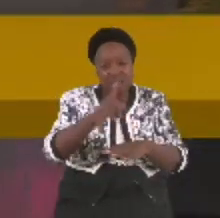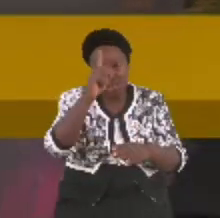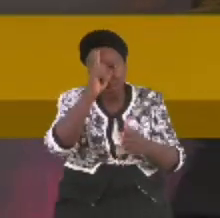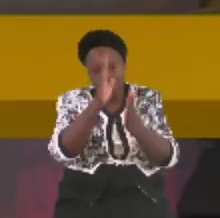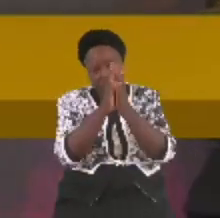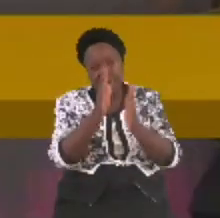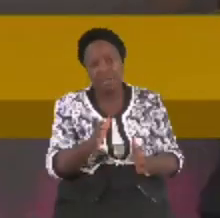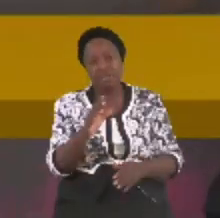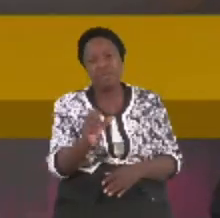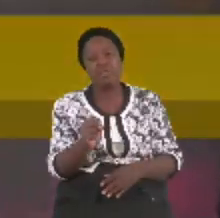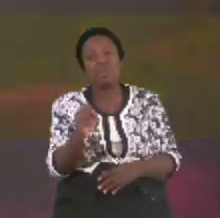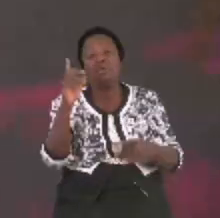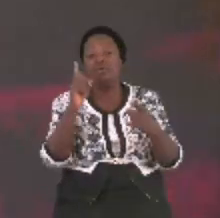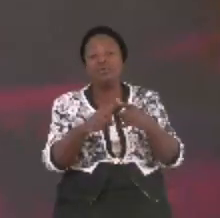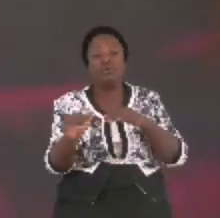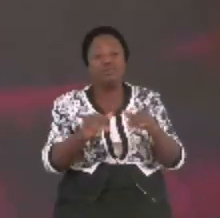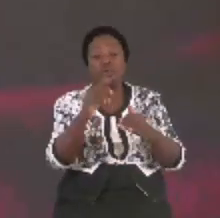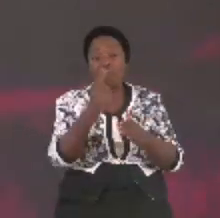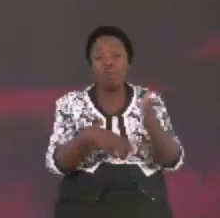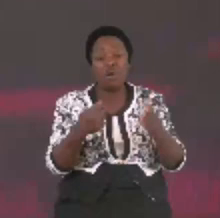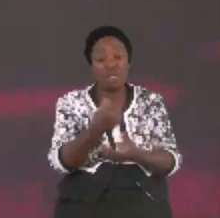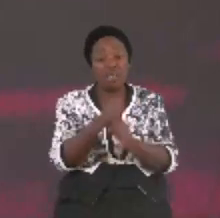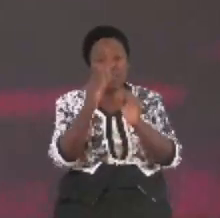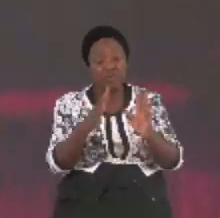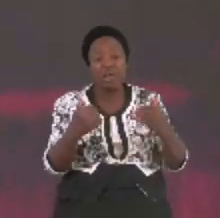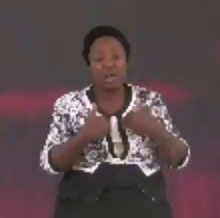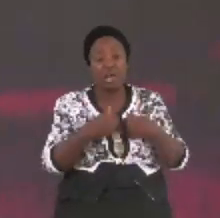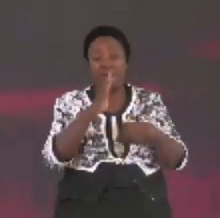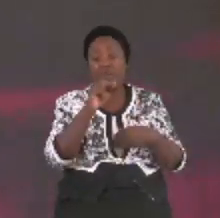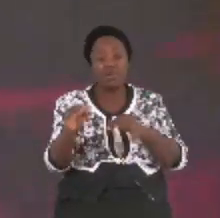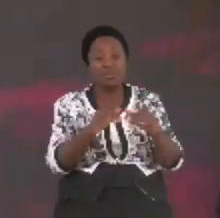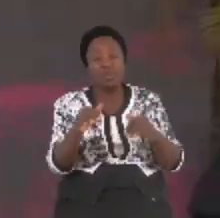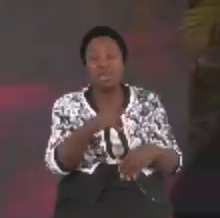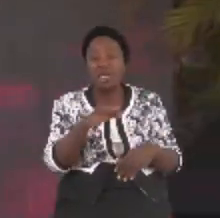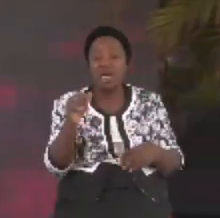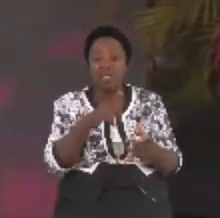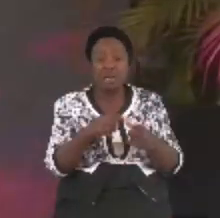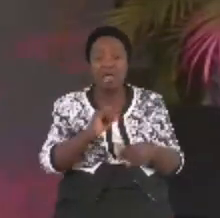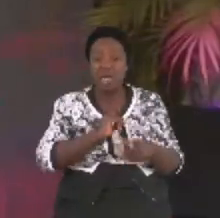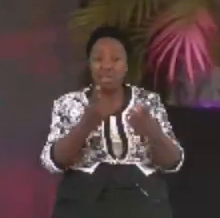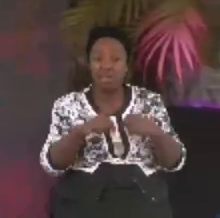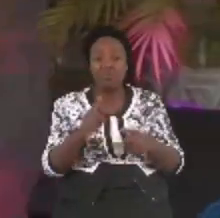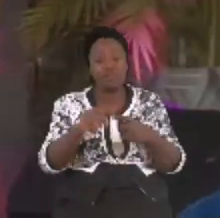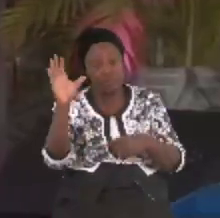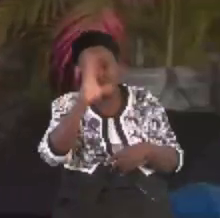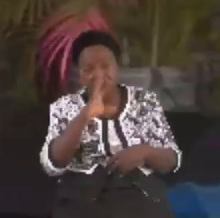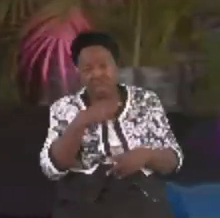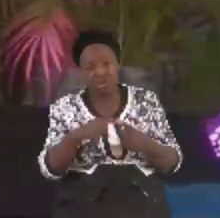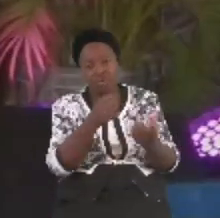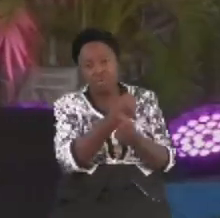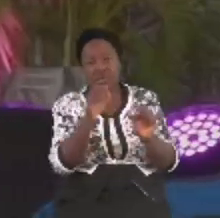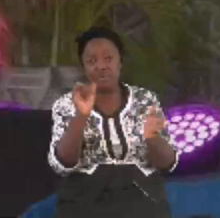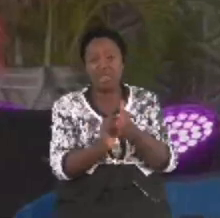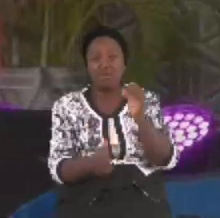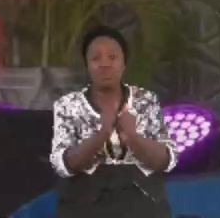envoyés pour faire ce que le Sauveur faisait. Je suis venu chercher et sauver ce qui était